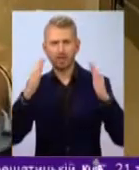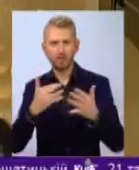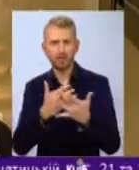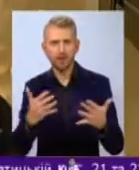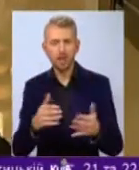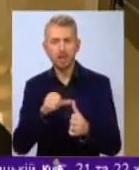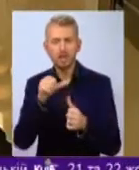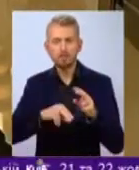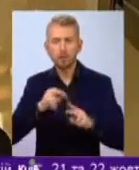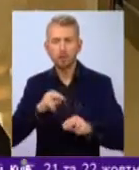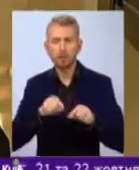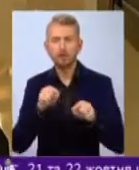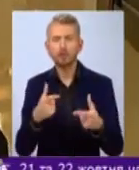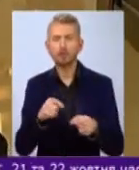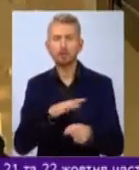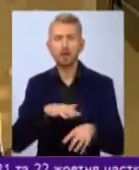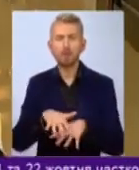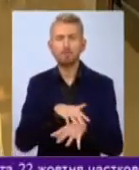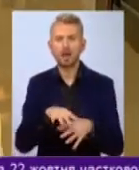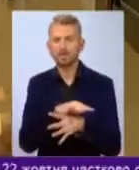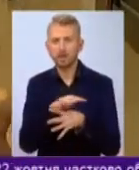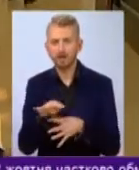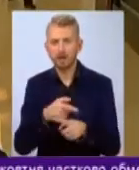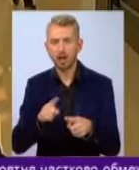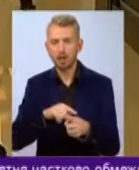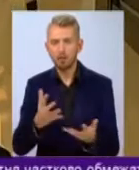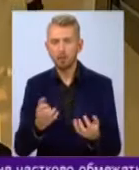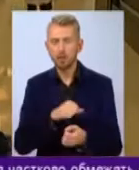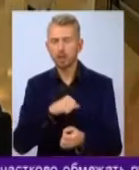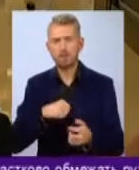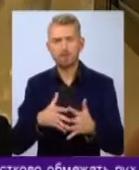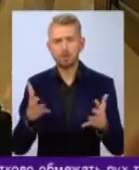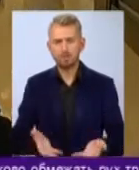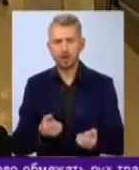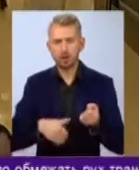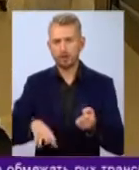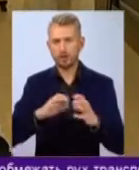іменно строїти там, де були масові розстріли, це отримало найбільшу підтримку від всього світу.